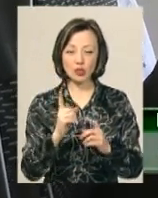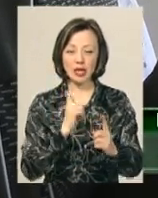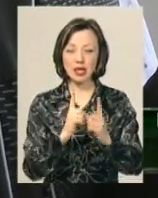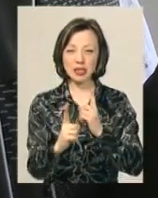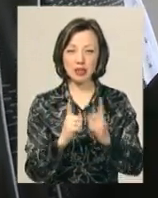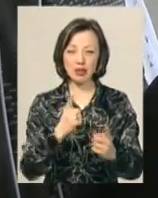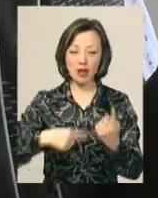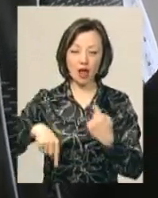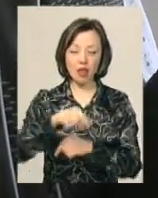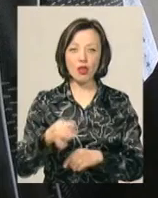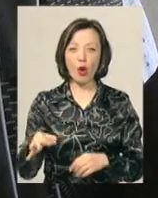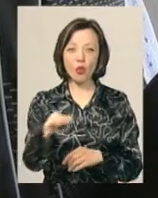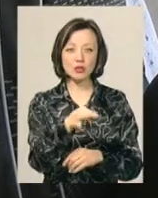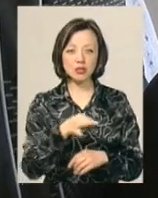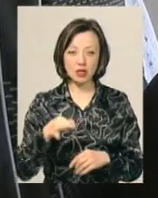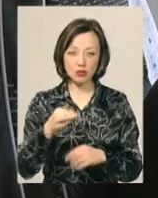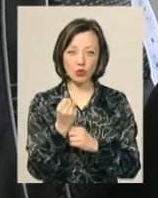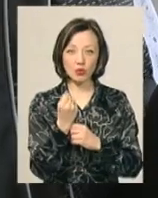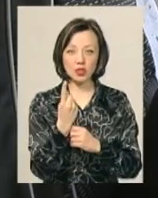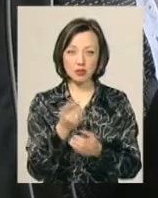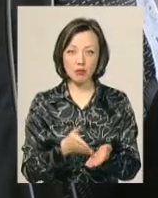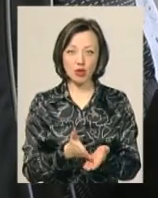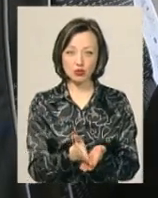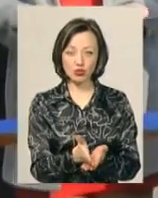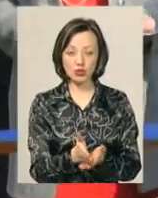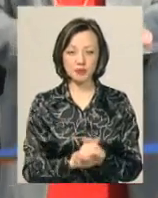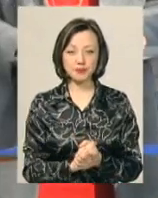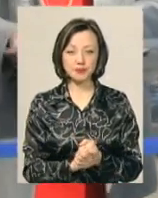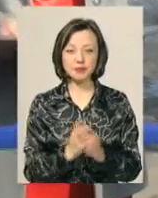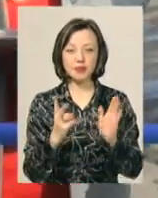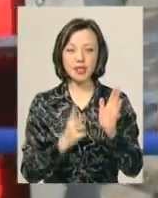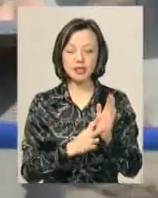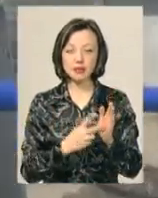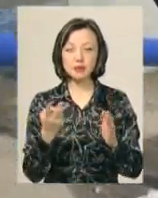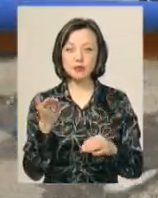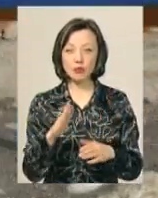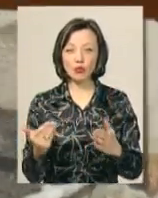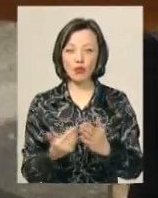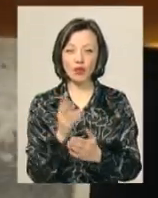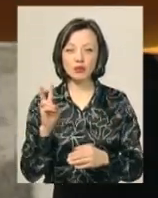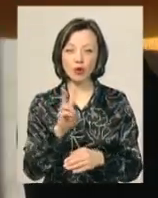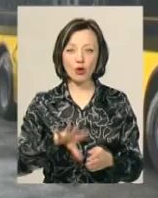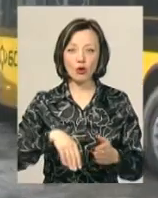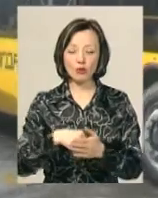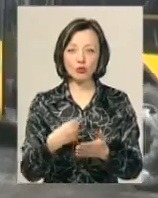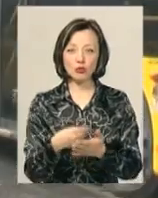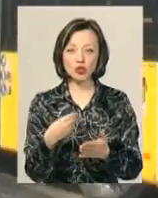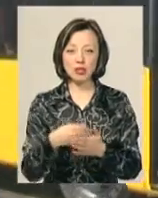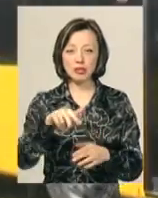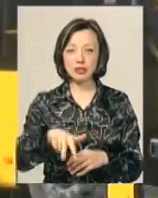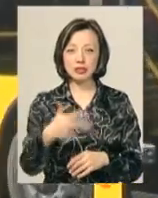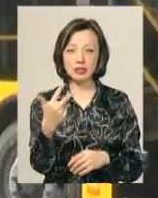на Озерну. На Озерну на 11-му маршруті буде їздити. 7 нових тролейбусів обійшлися бюджету Хмельницького майже у